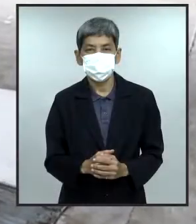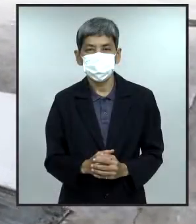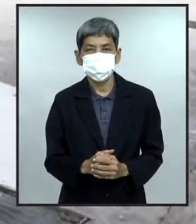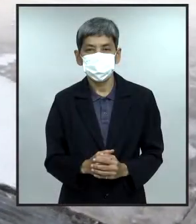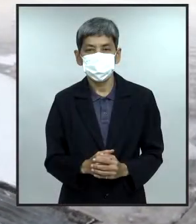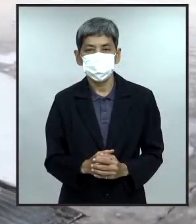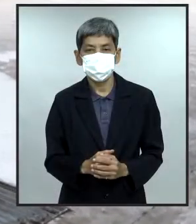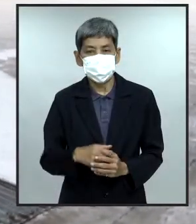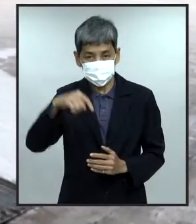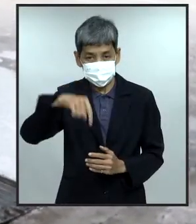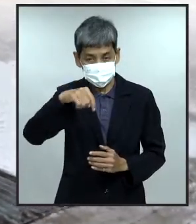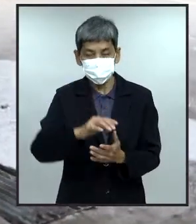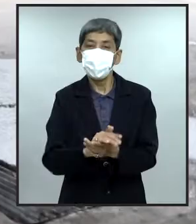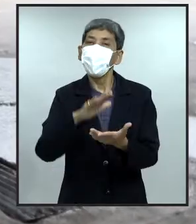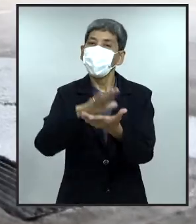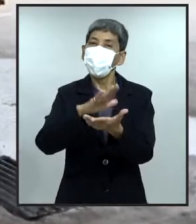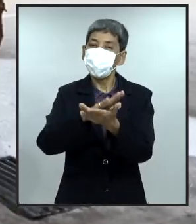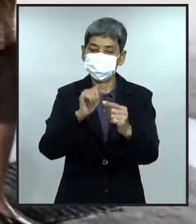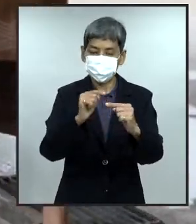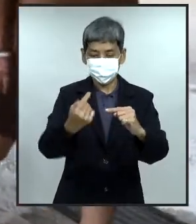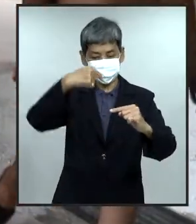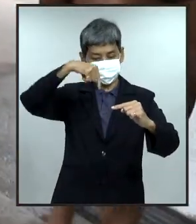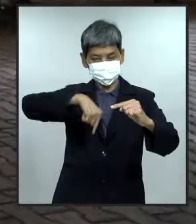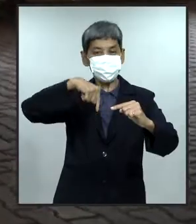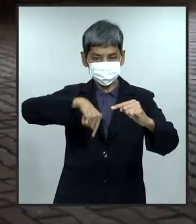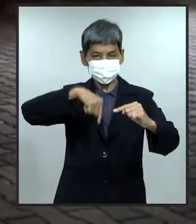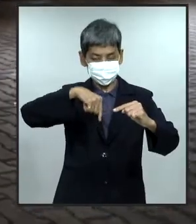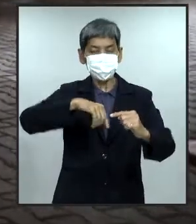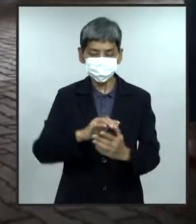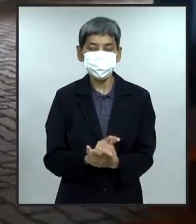อันนี้ก็คือในส่วนของโรงเรียนข้างหลังใช ่ ไหม ใช่ใช่นี่เป็นโรงเรียน